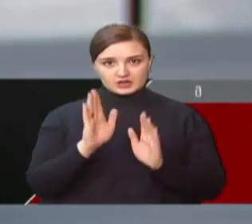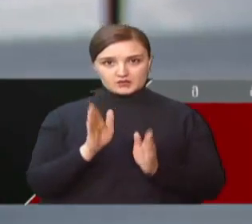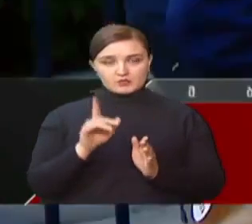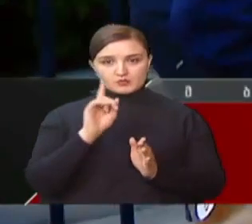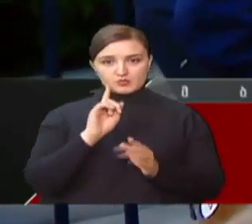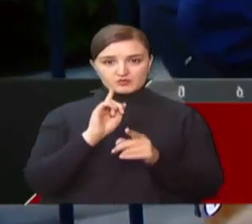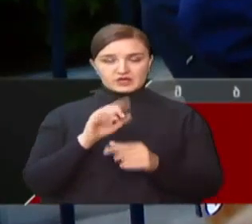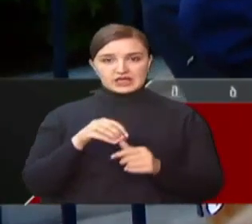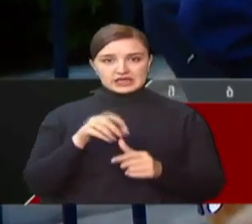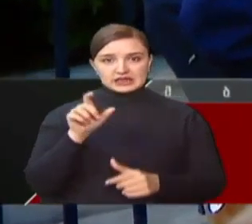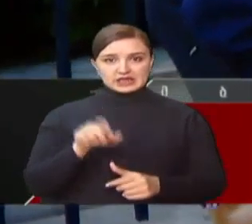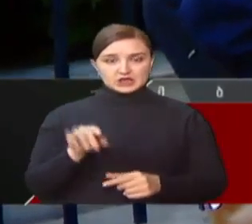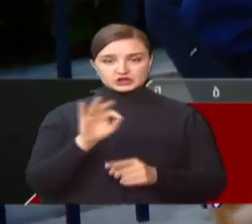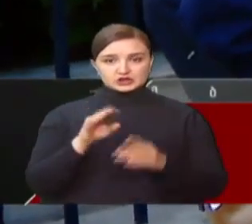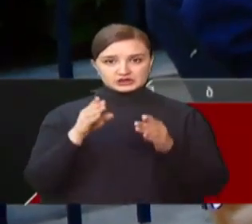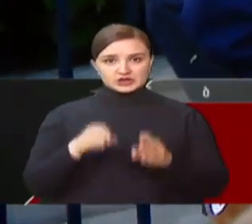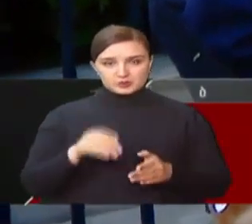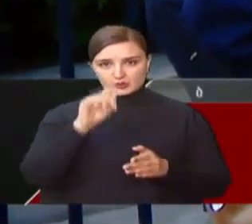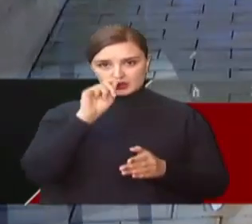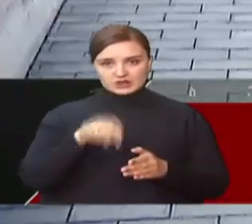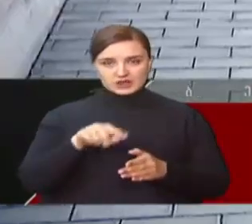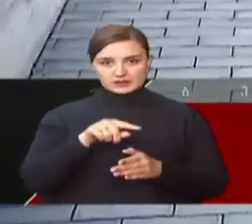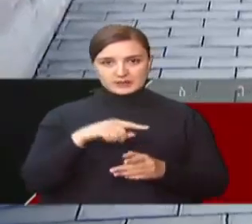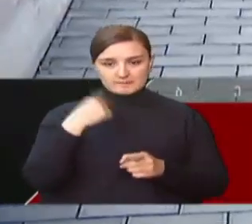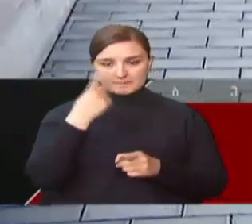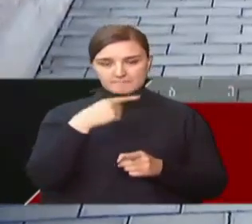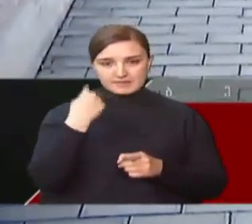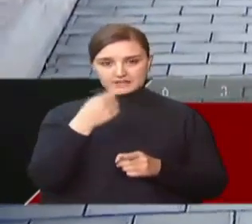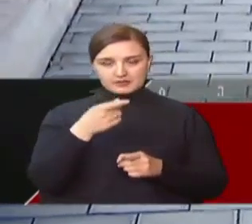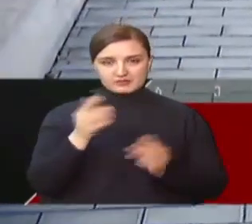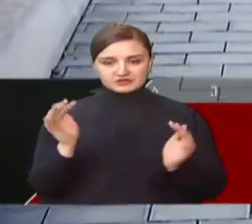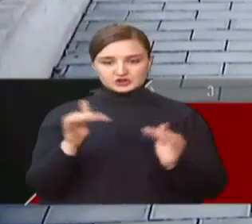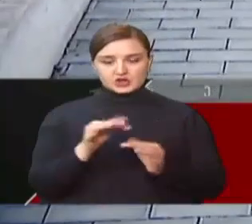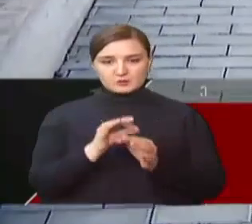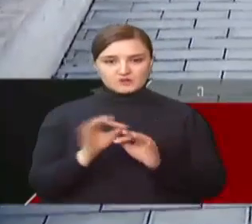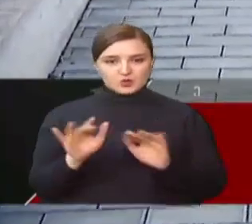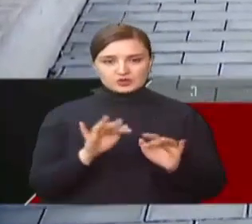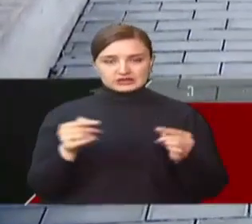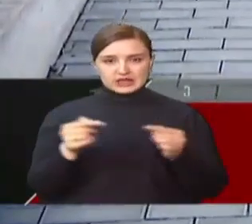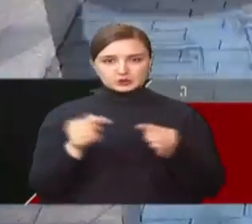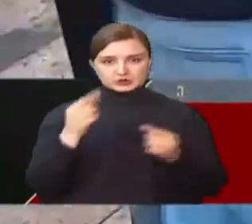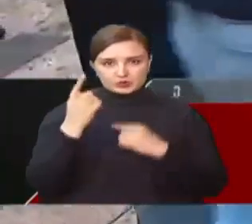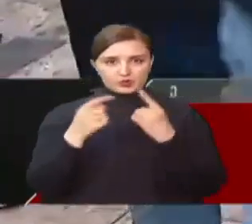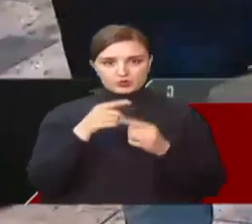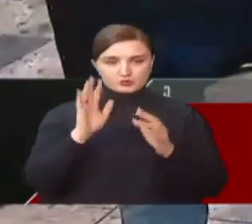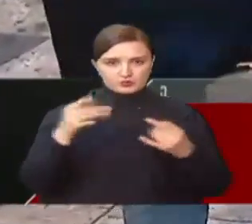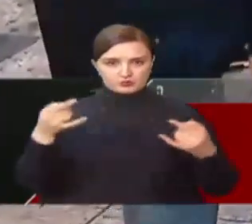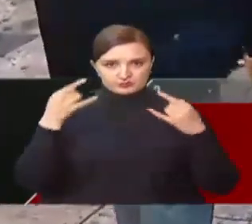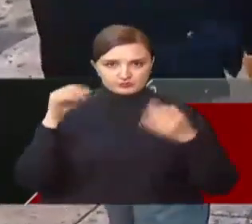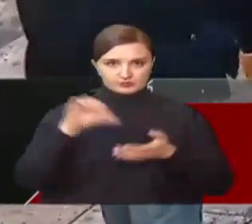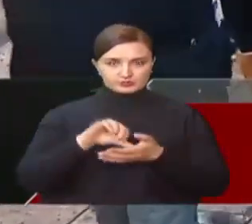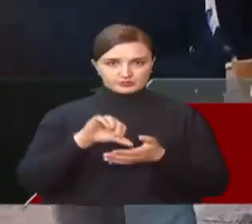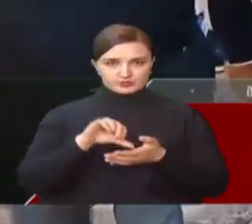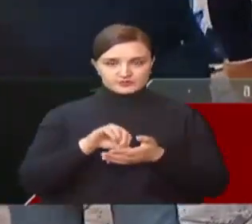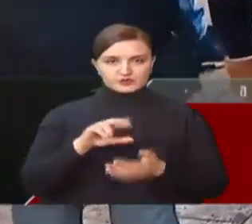რუას ლიდერი ერთადერთია, ვის შესახებაც უკრაინიდან ჩამფთველი პირების შესახებ შეკრების ორგანიზატორებს დაზუსტებული ინფორმაცია აქვთ. ელენე